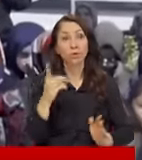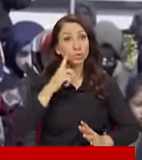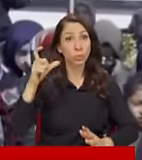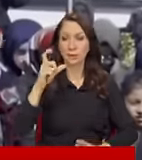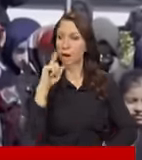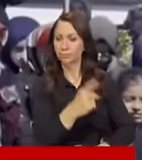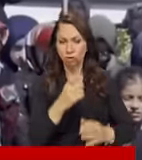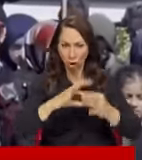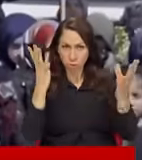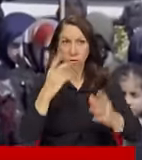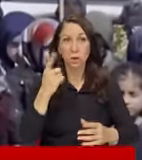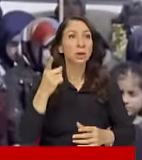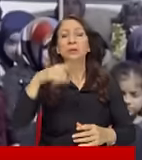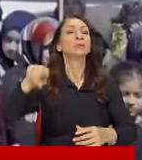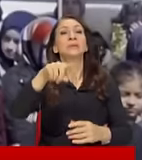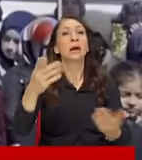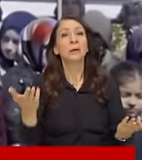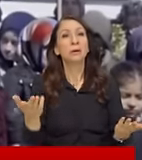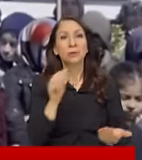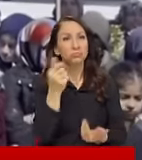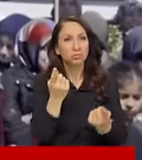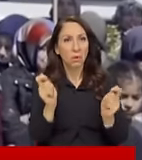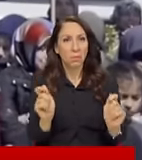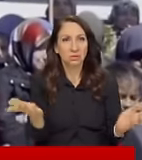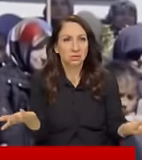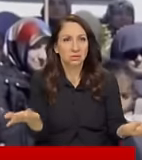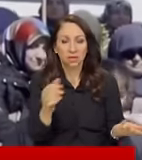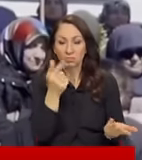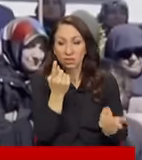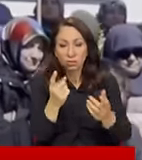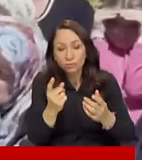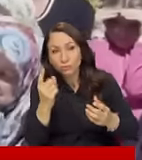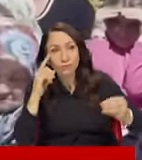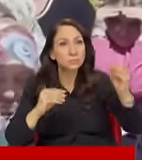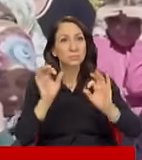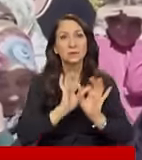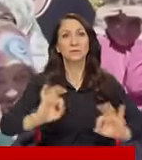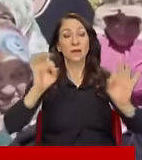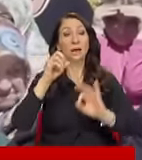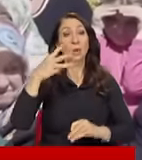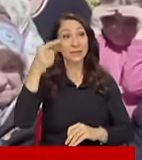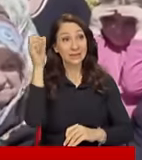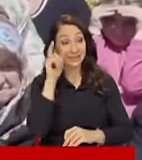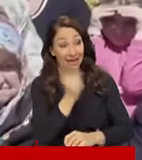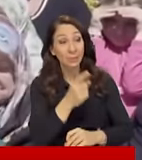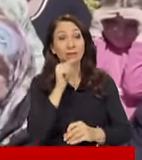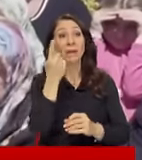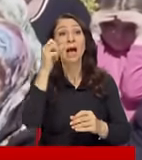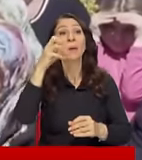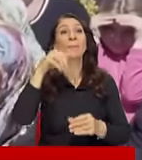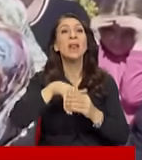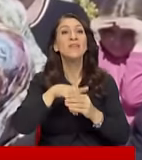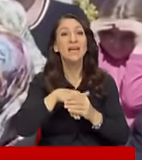Cumhurbaşkanı çözün dedi. Sizler hiçbir şey yapmadınız, hiçbir adım atmadınız. Erdoğan'ın talimat verdiği hiçbir AK